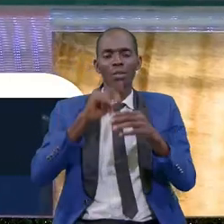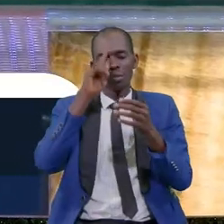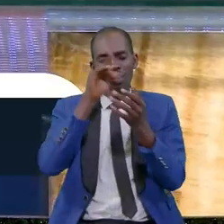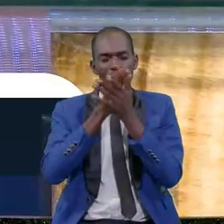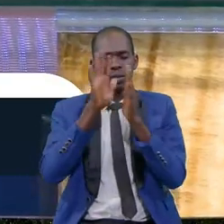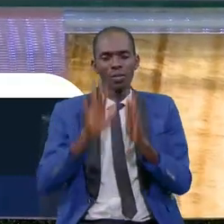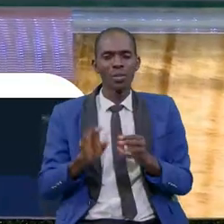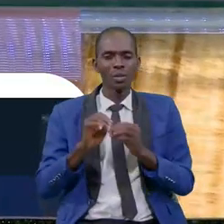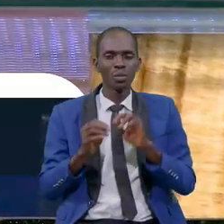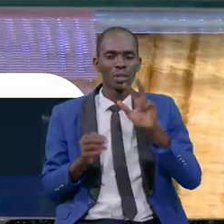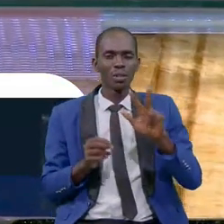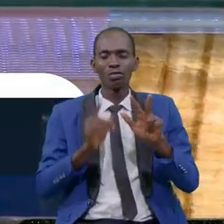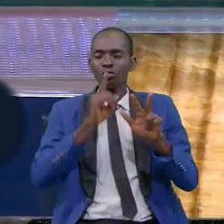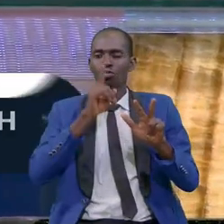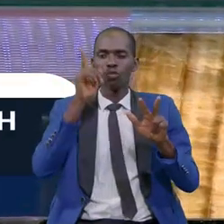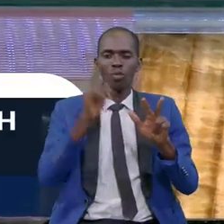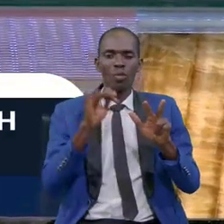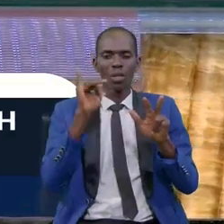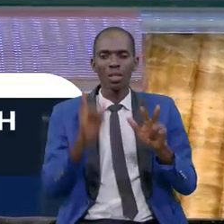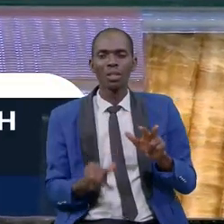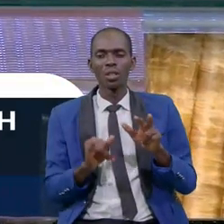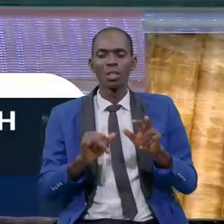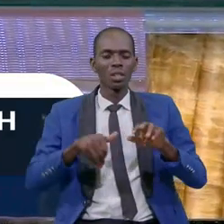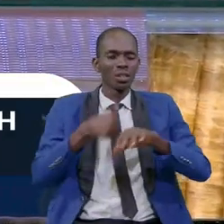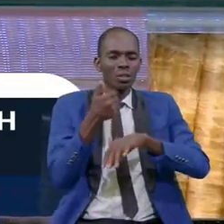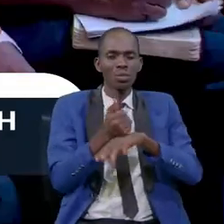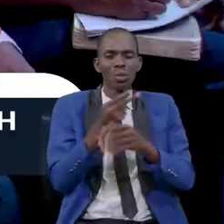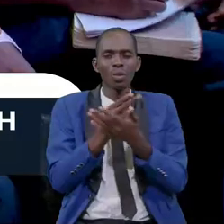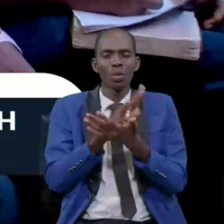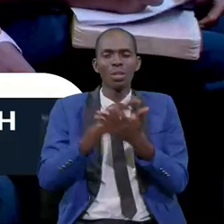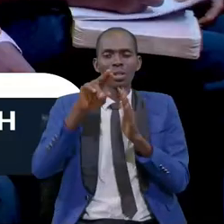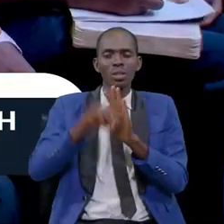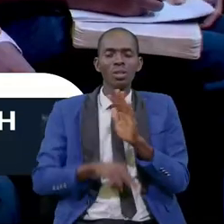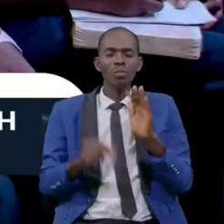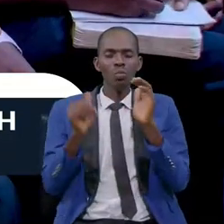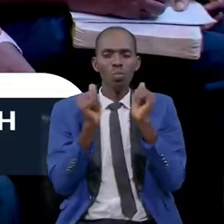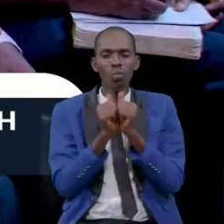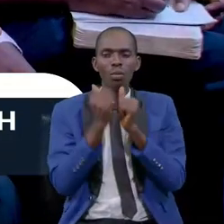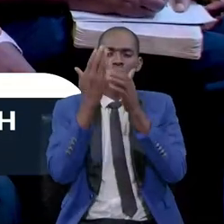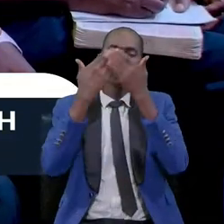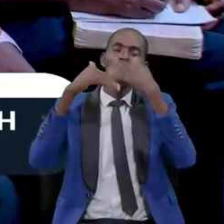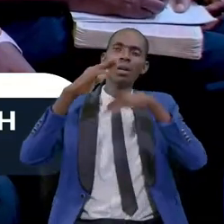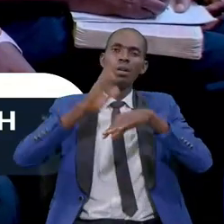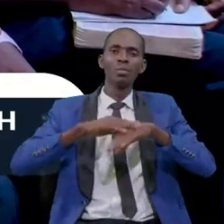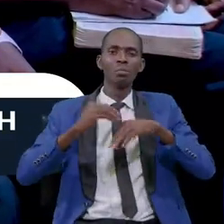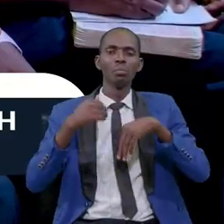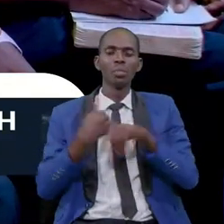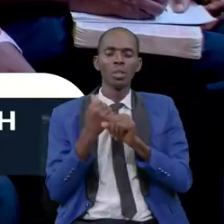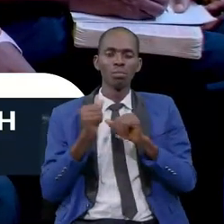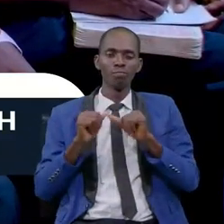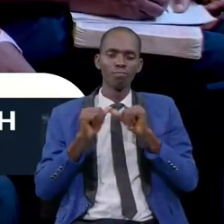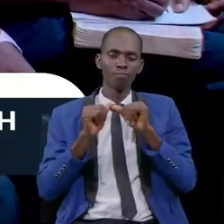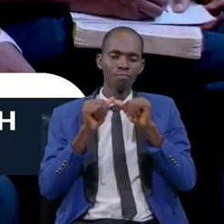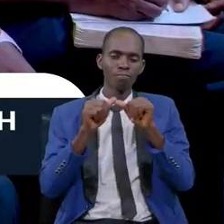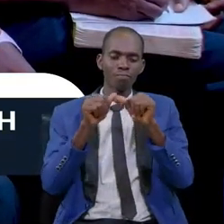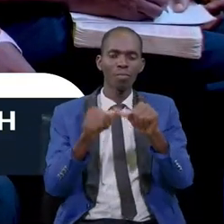Trois, la sainteté véritablement confirmé avec la fermeté qui conduit vers le